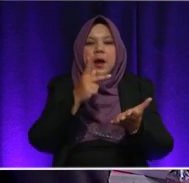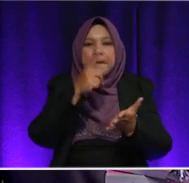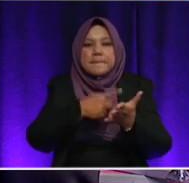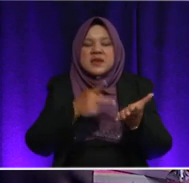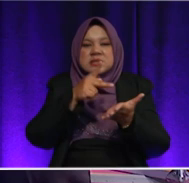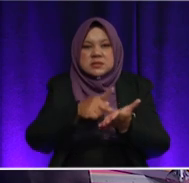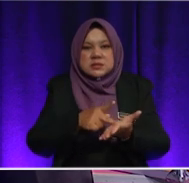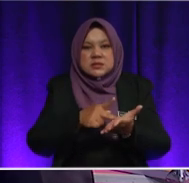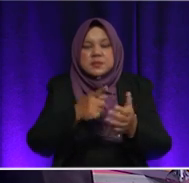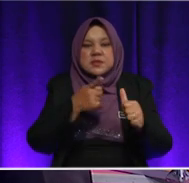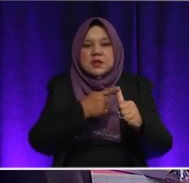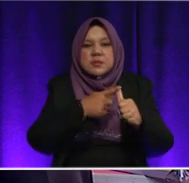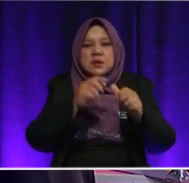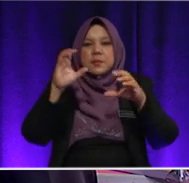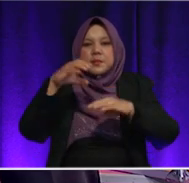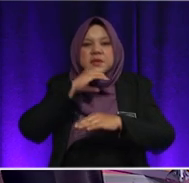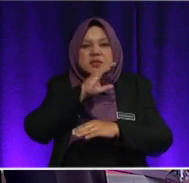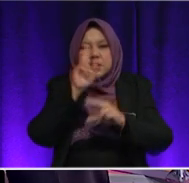pencemaran udara